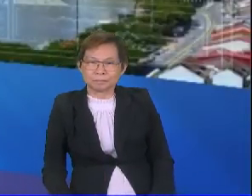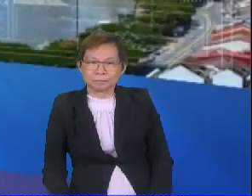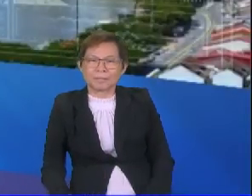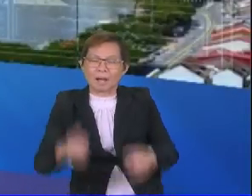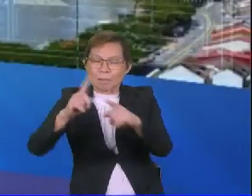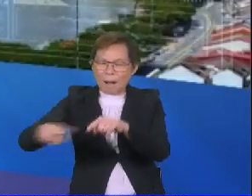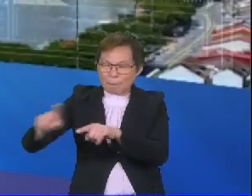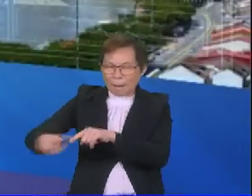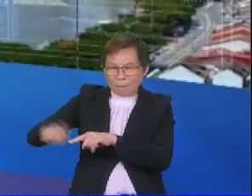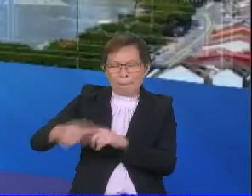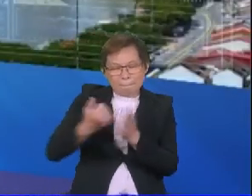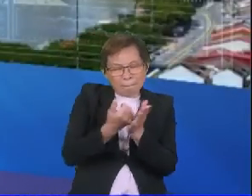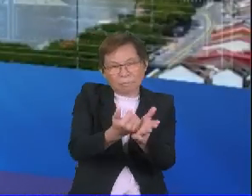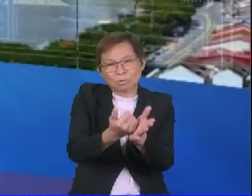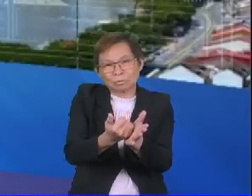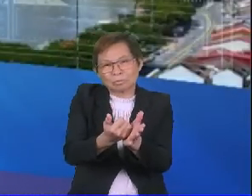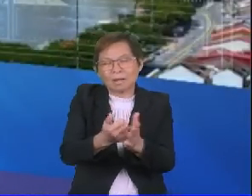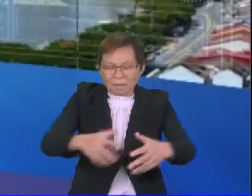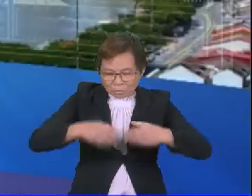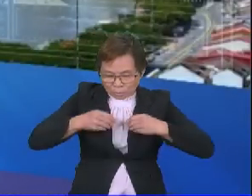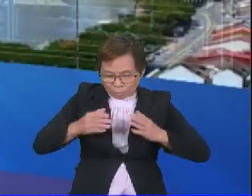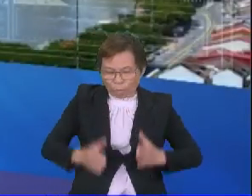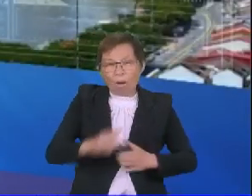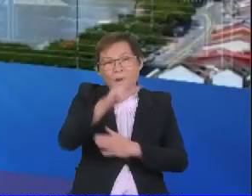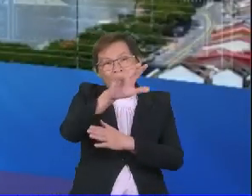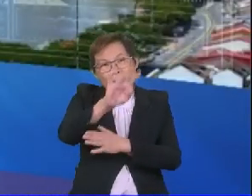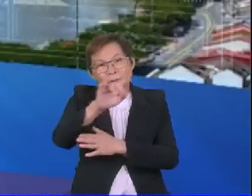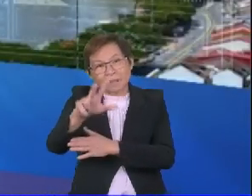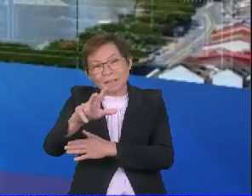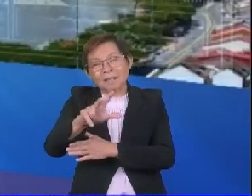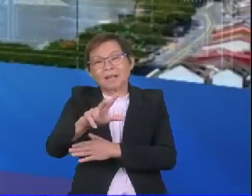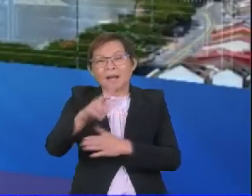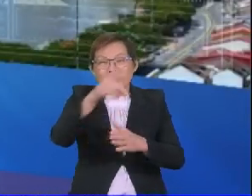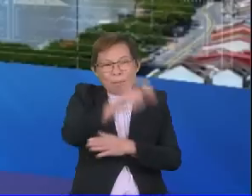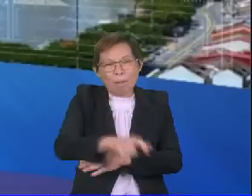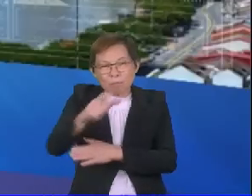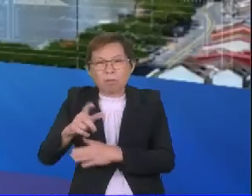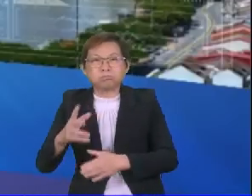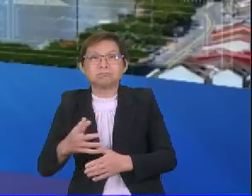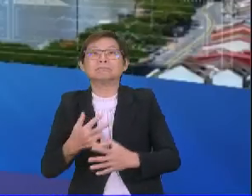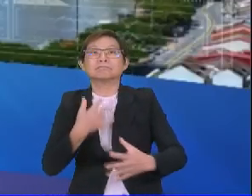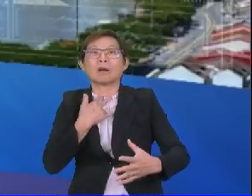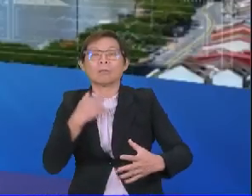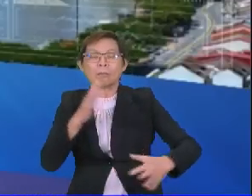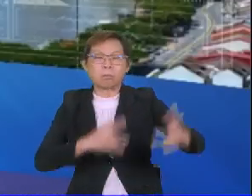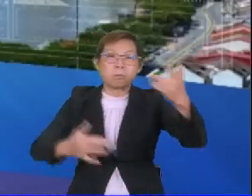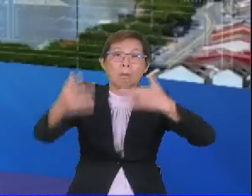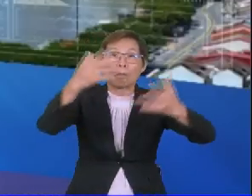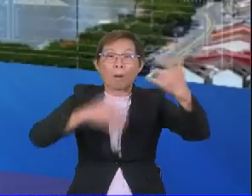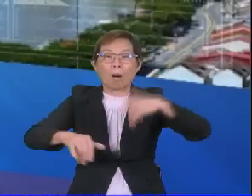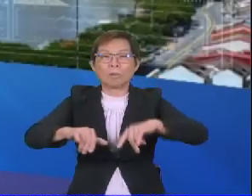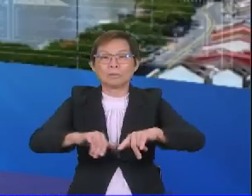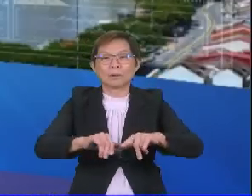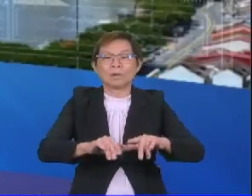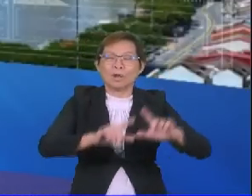berbagai bentuk bantuan mulai diterima 83 penduduk terjejas kebakaran Blok F umabaha di